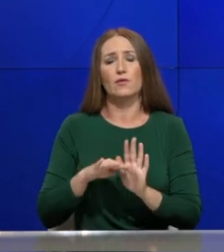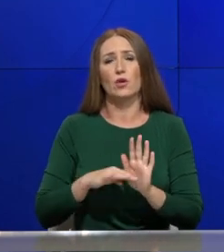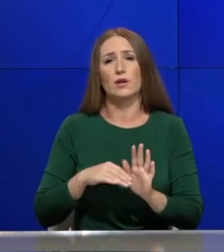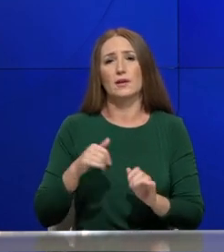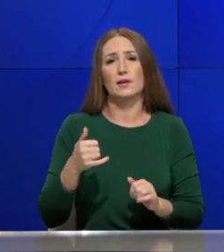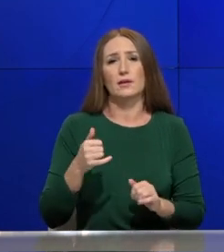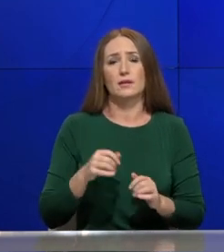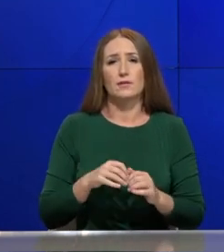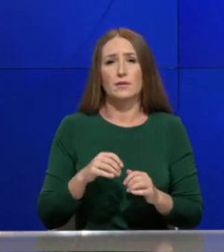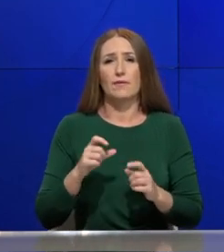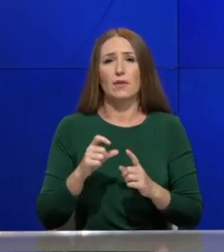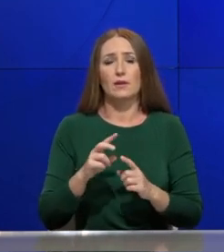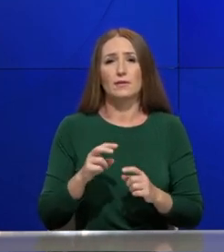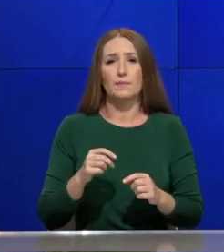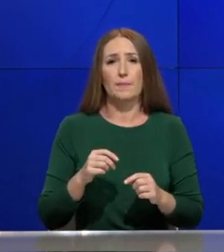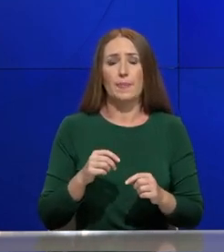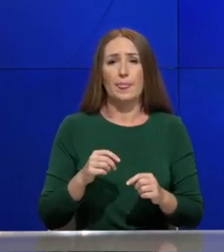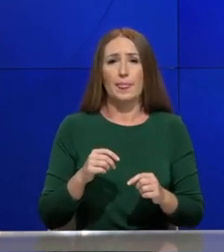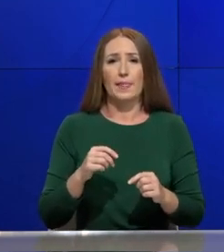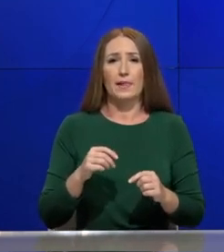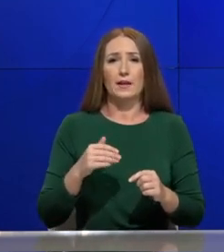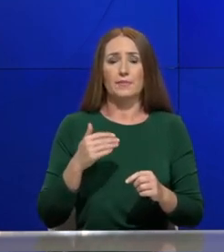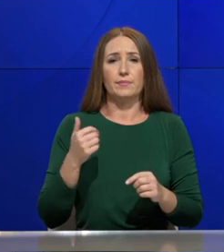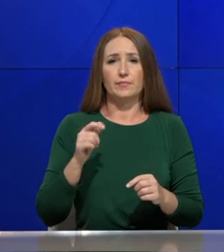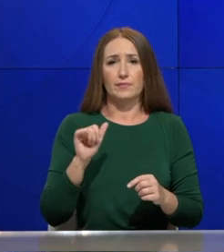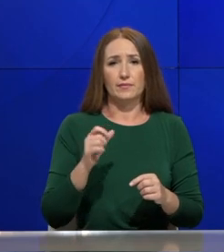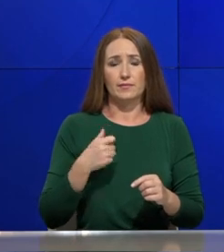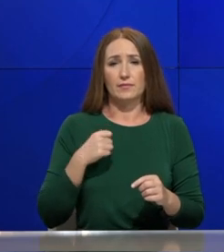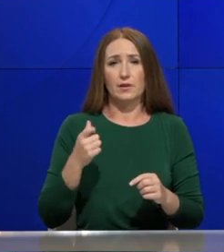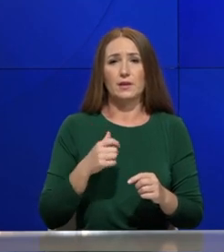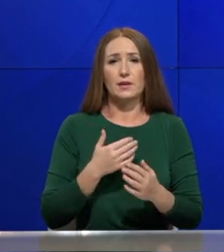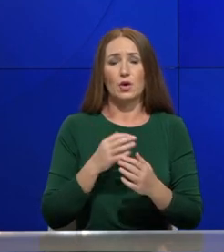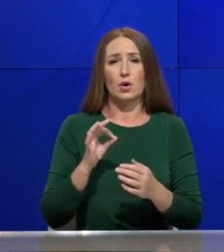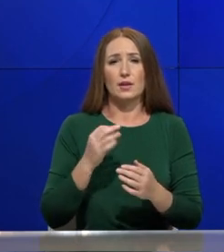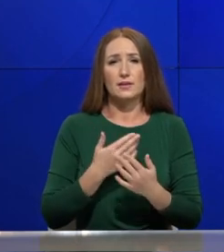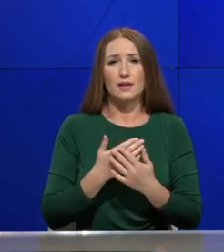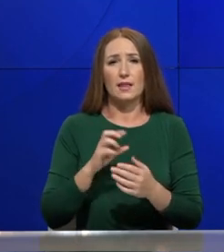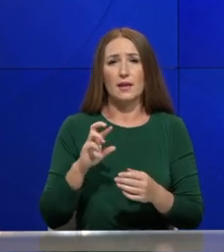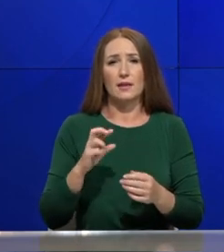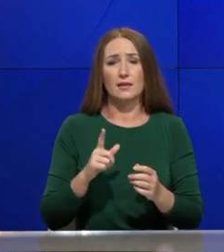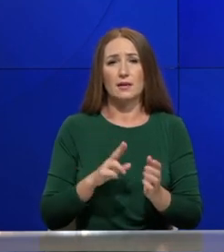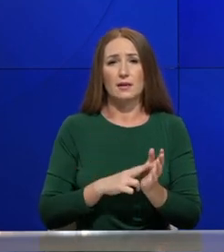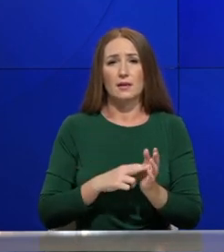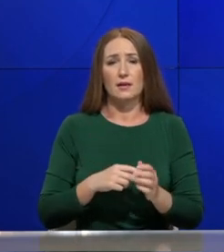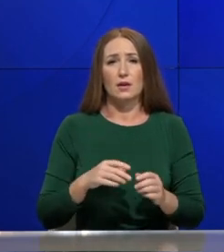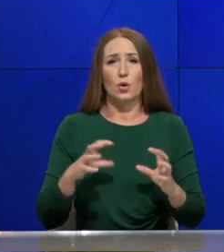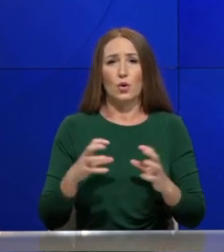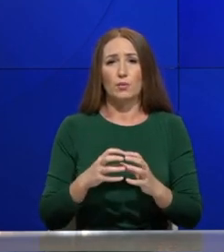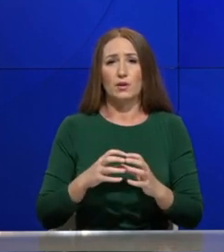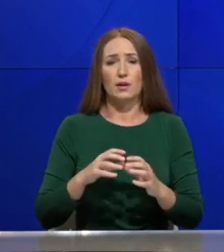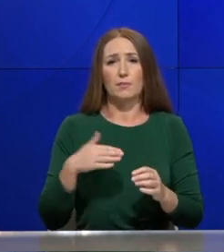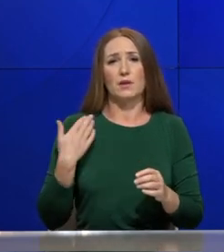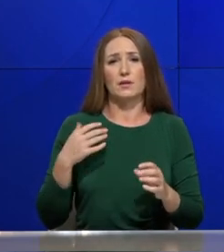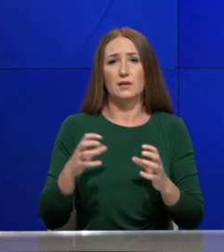sam u ime BH Zelenih, relativno mlade političke stranke, koja njeguje naše vrijednosti, okuplja mlađe generacije, ima snažan senzibilitet